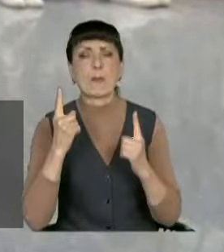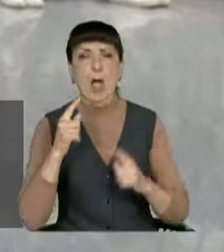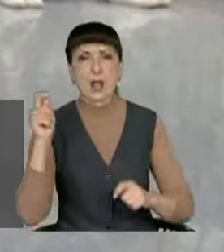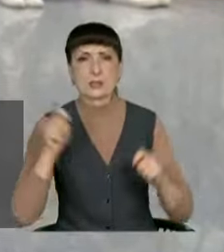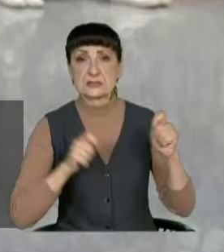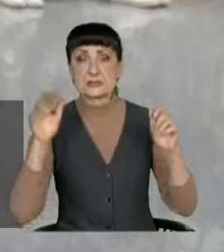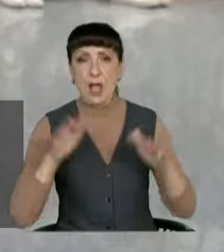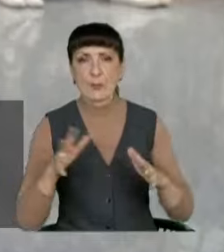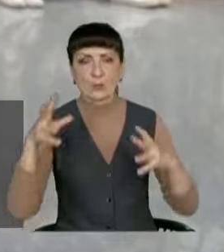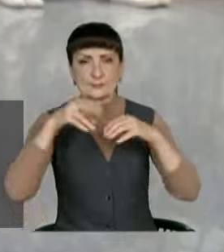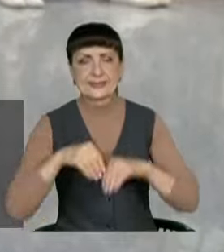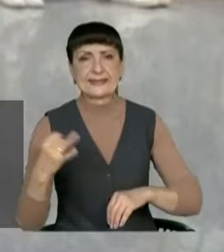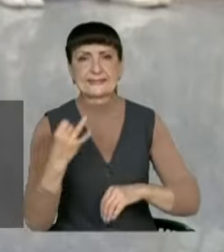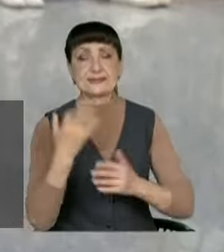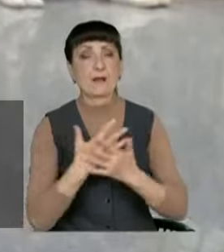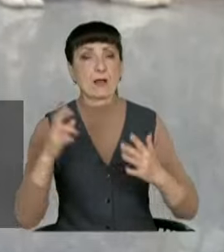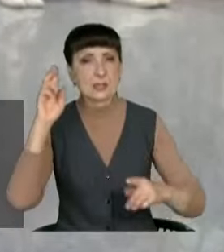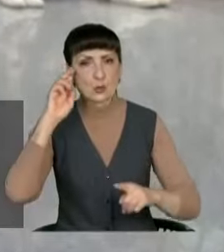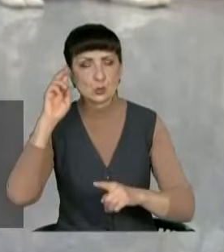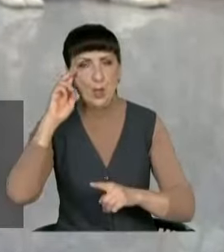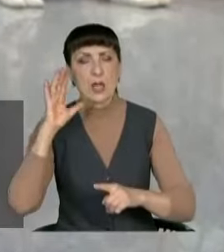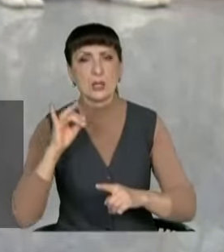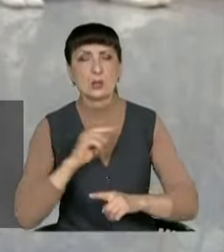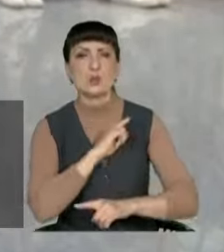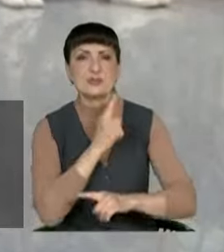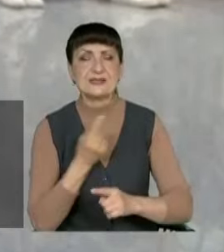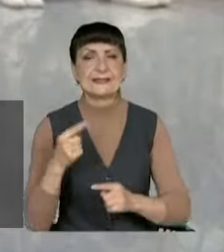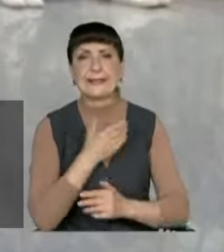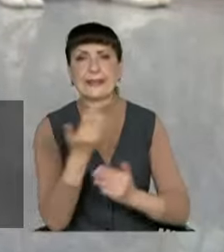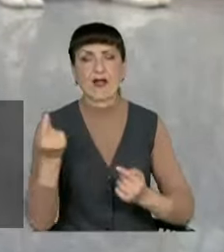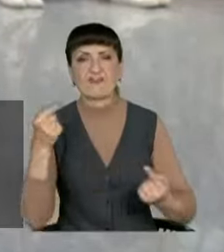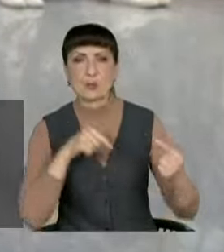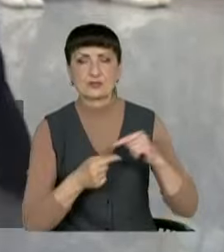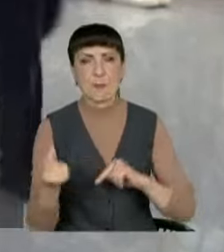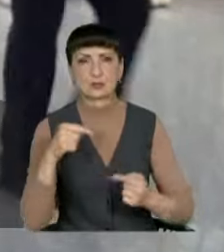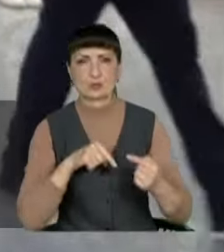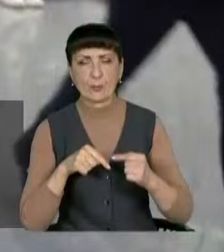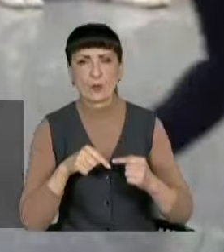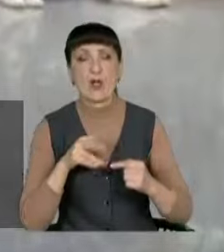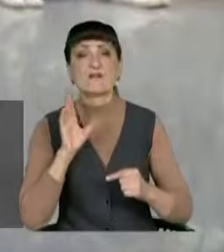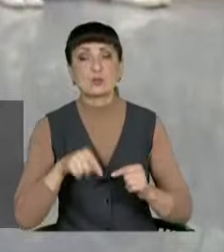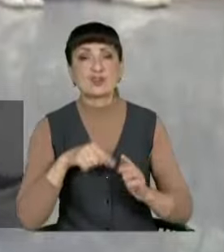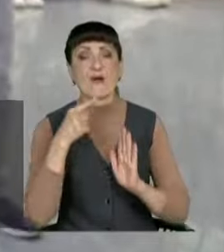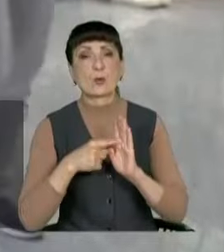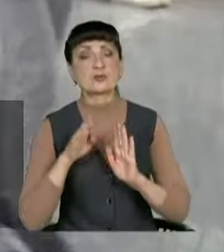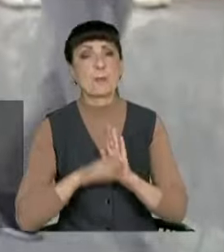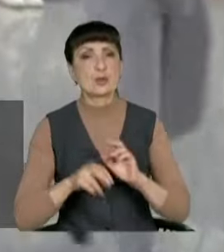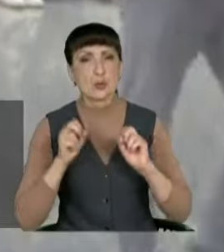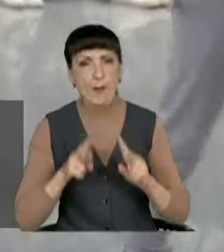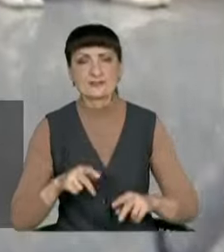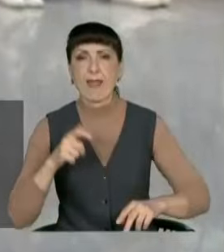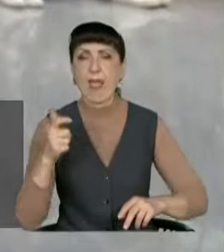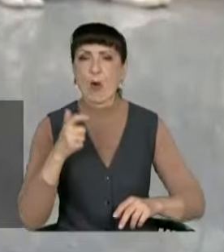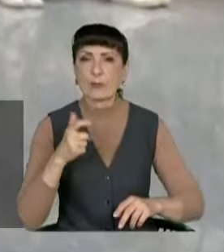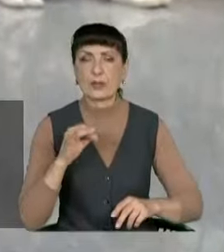он консолидирует интересы разных стран и, конечно, усилит их взаимодействие между собой, в том числе в вопросах безопасности,